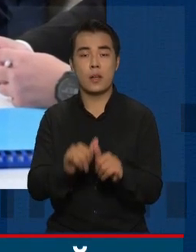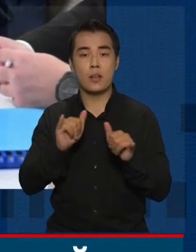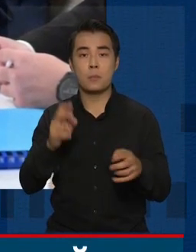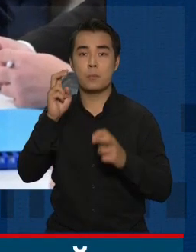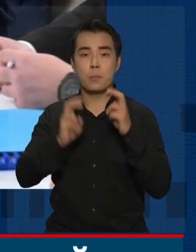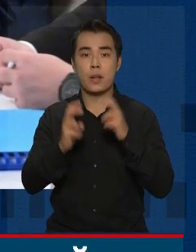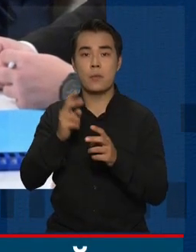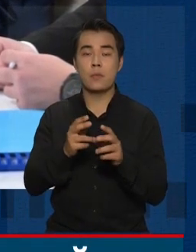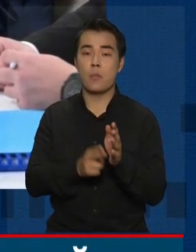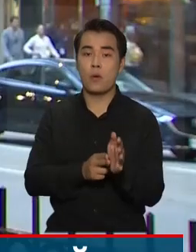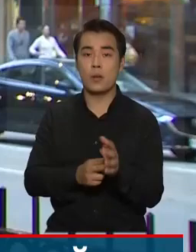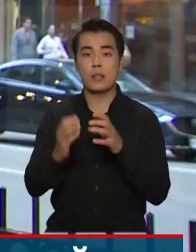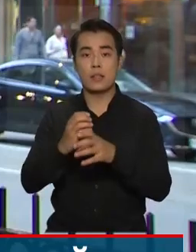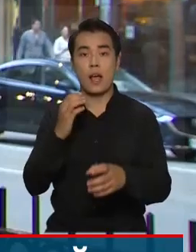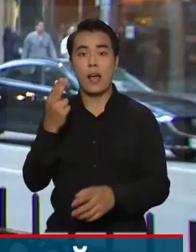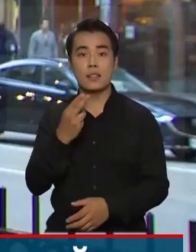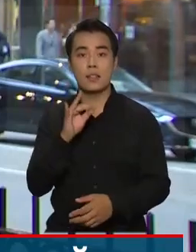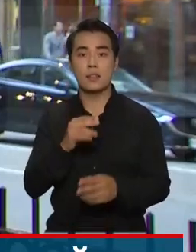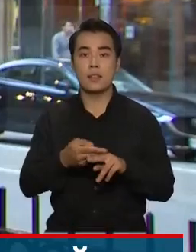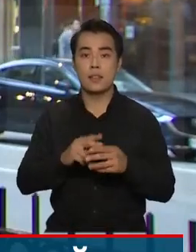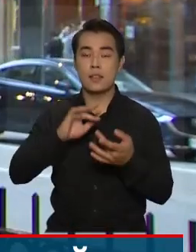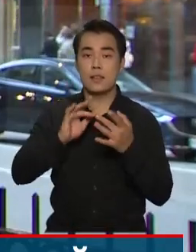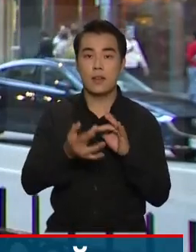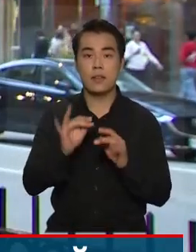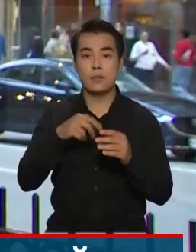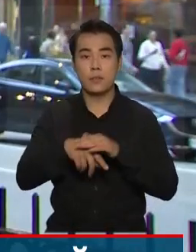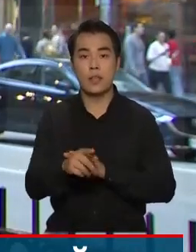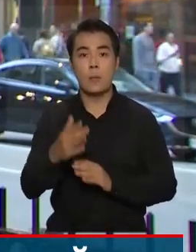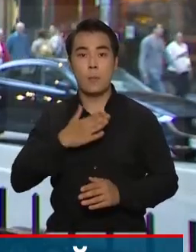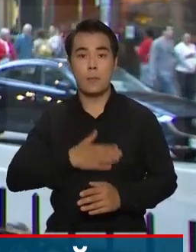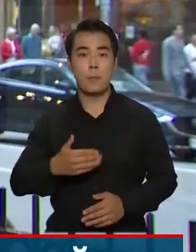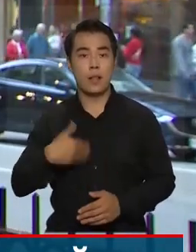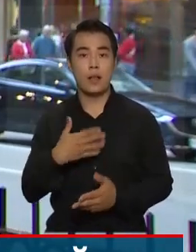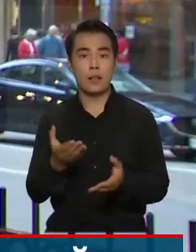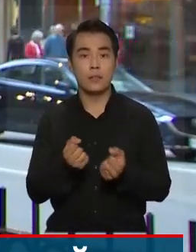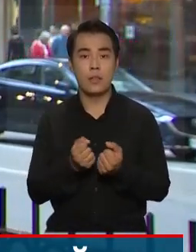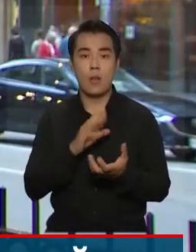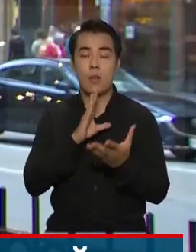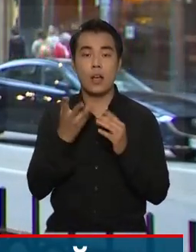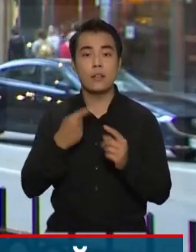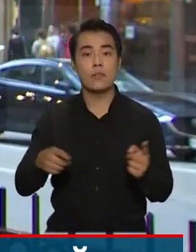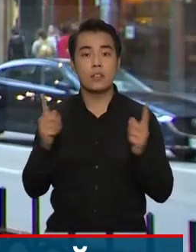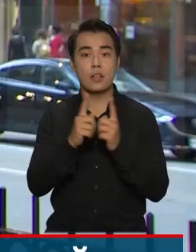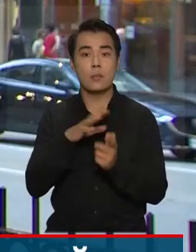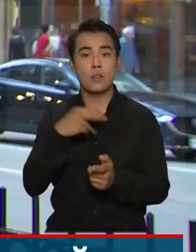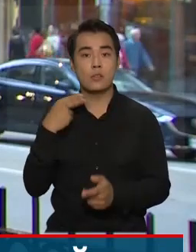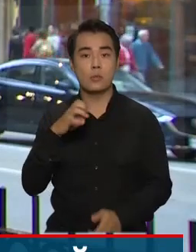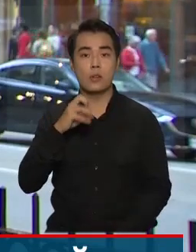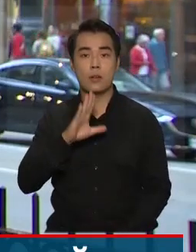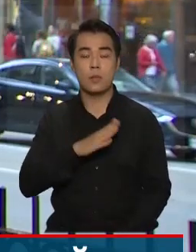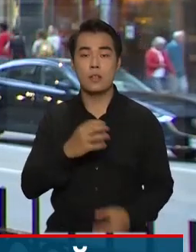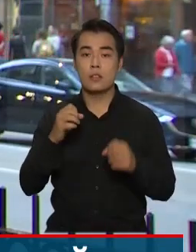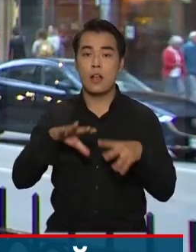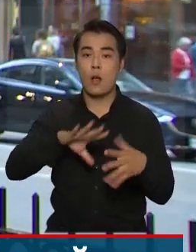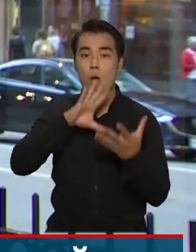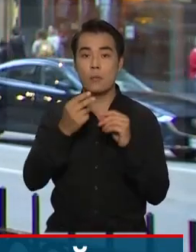производства локомотивов в Астане, в цифровизацию и оптимизацию железнодорожных маршрутов. Во время встречи Касым-Жомарт Токаев отметил, что соглашение